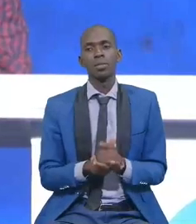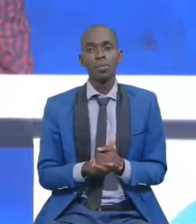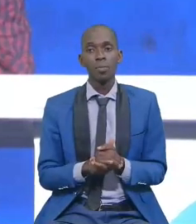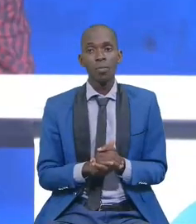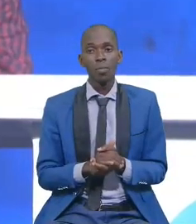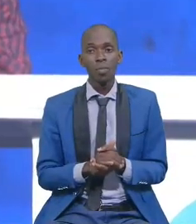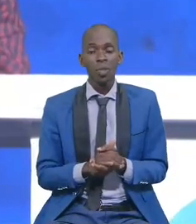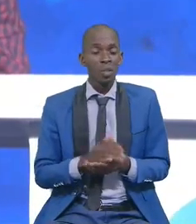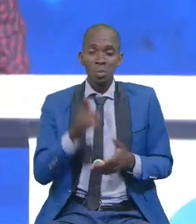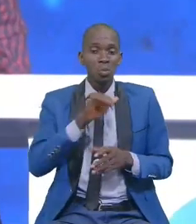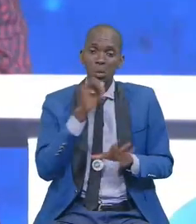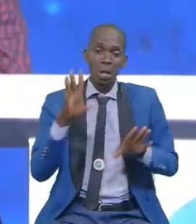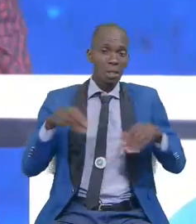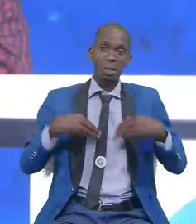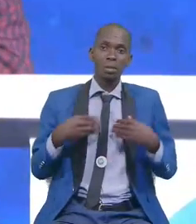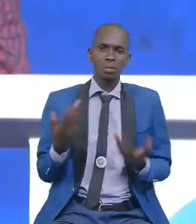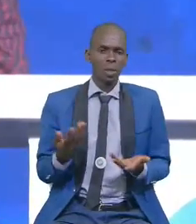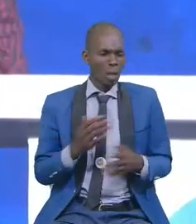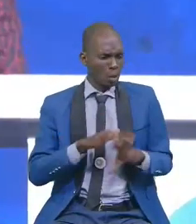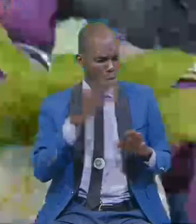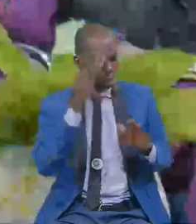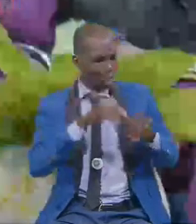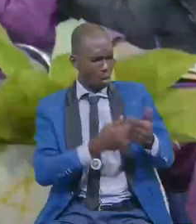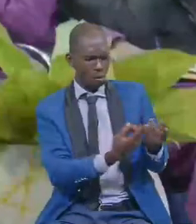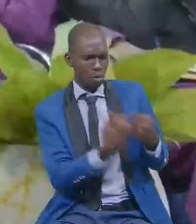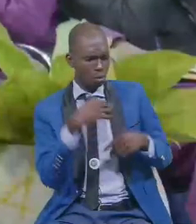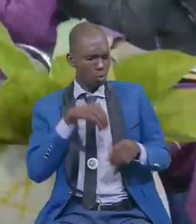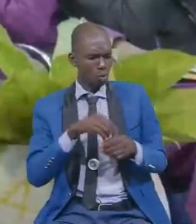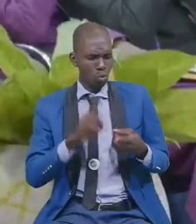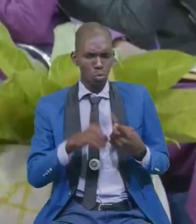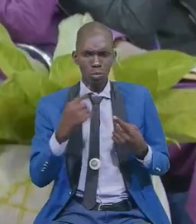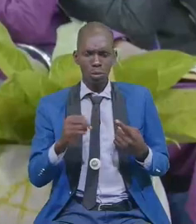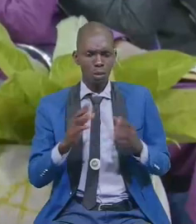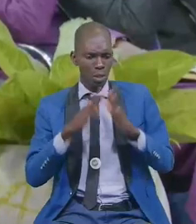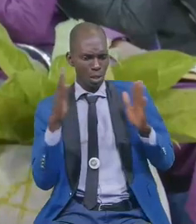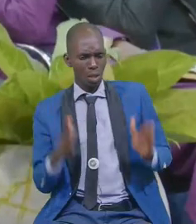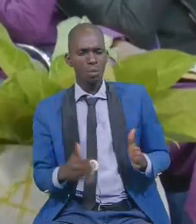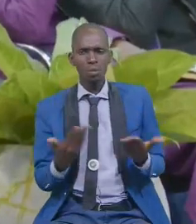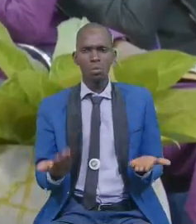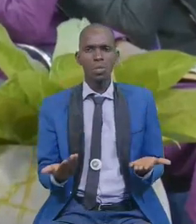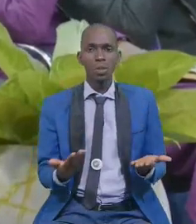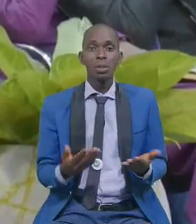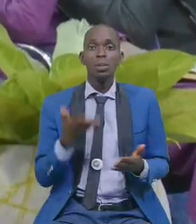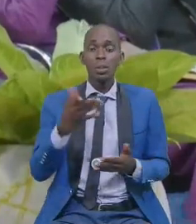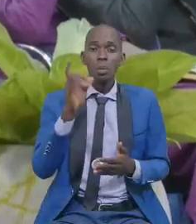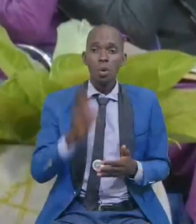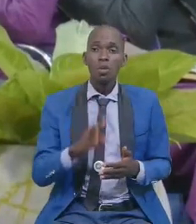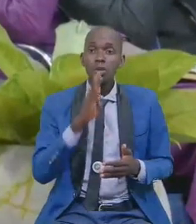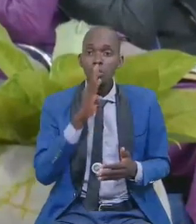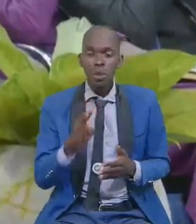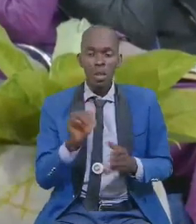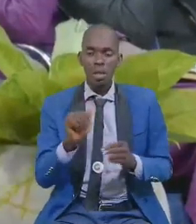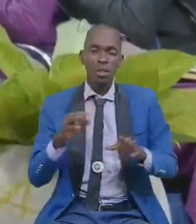Tu ne l'as pas accepté. Je ne sais même pas comment il a ouvert la porte et il est entré. Il faut l'acceptation.